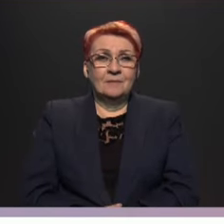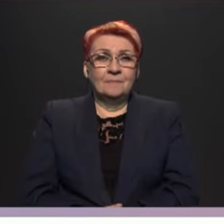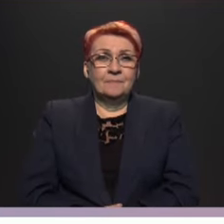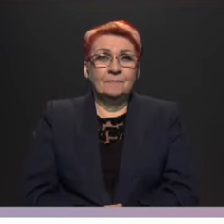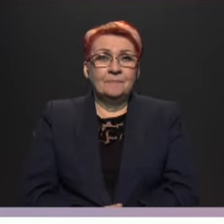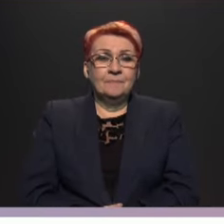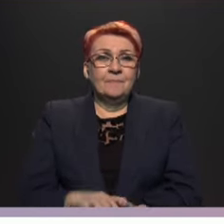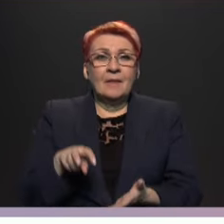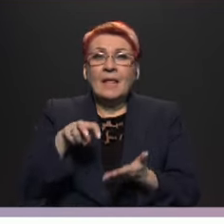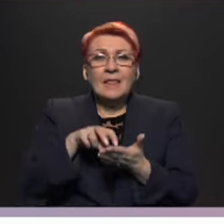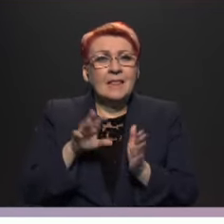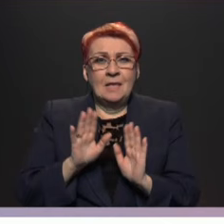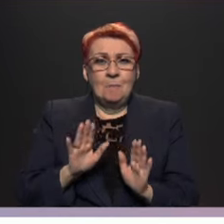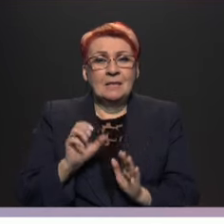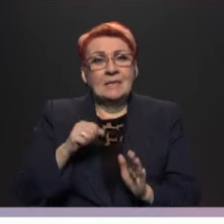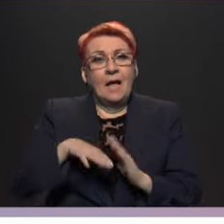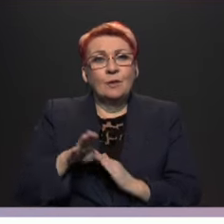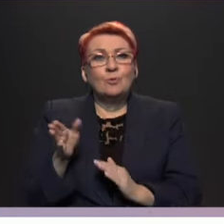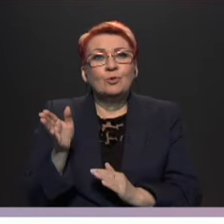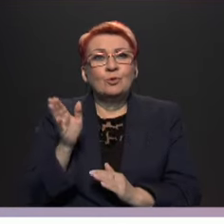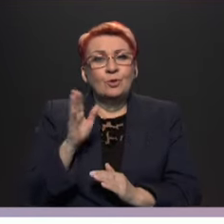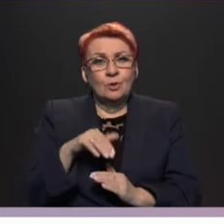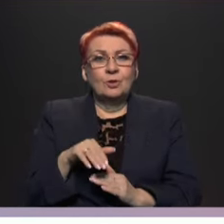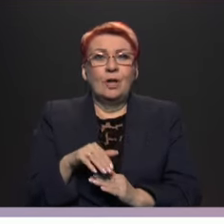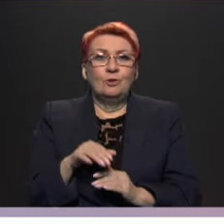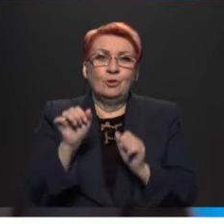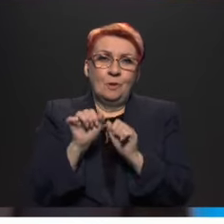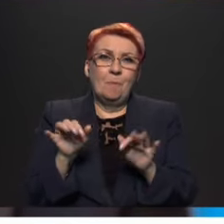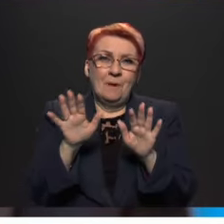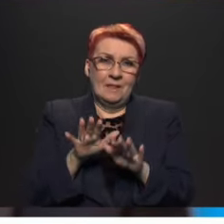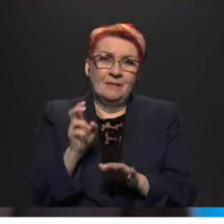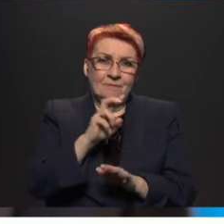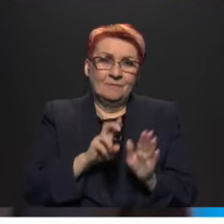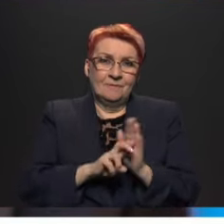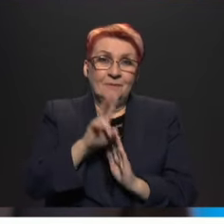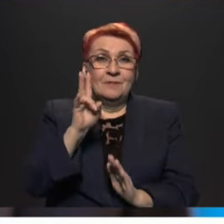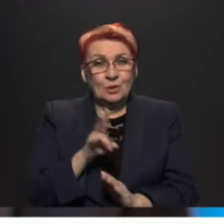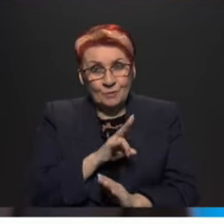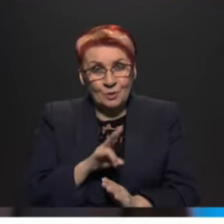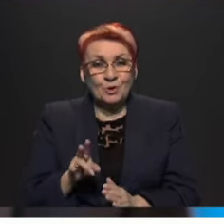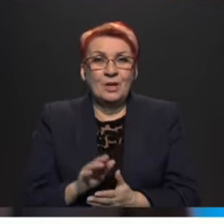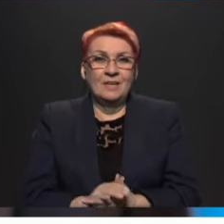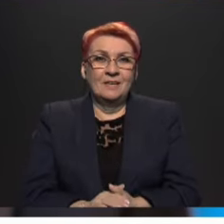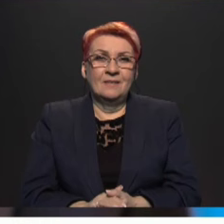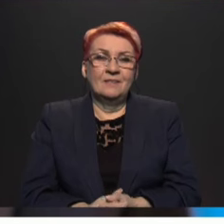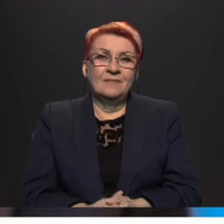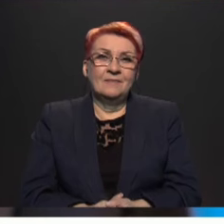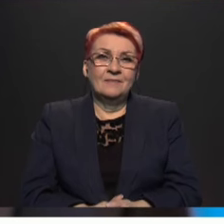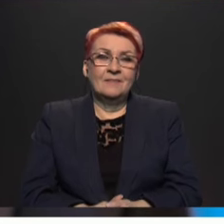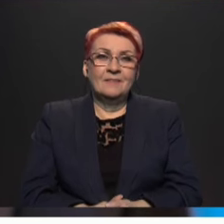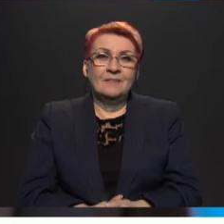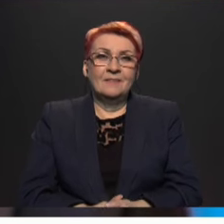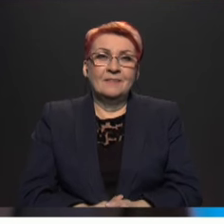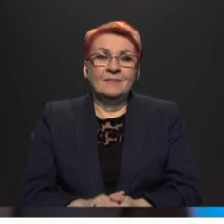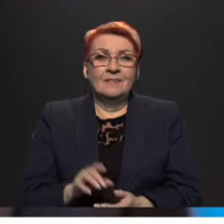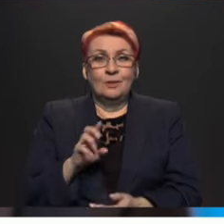не боясь, а лучше даже заручившись благословением священника, и что